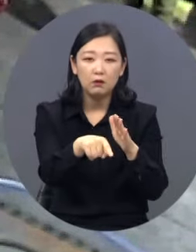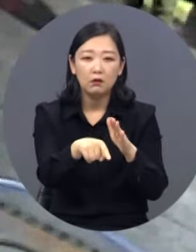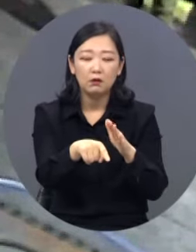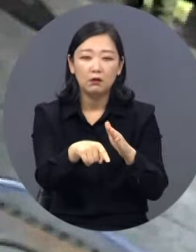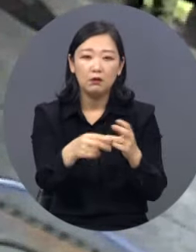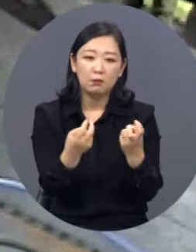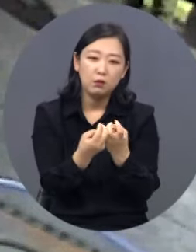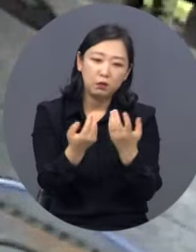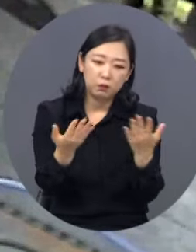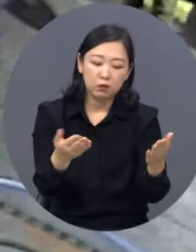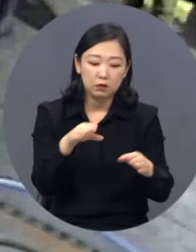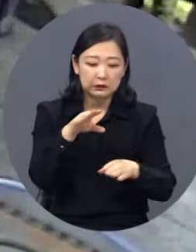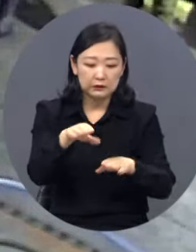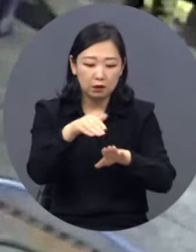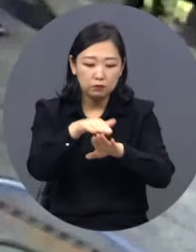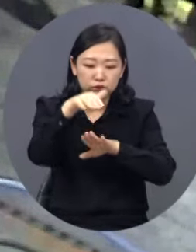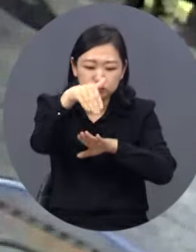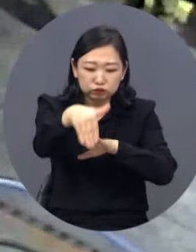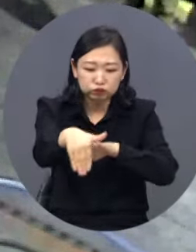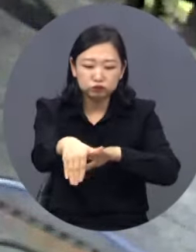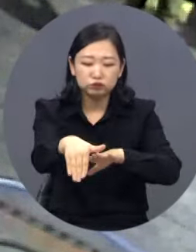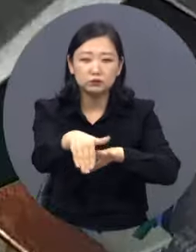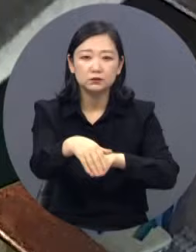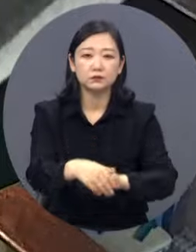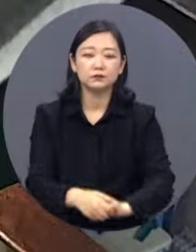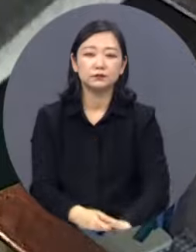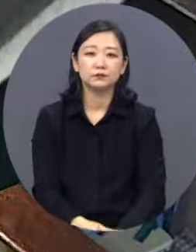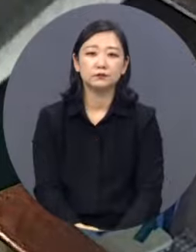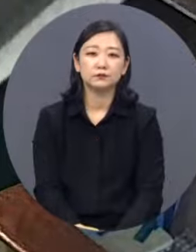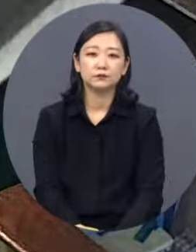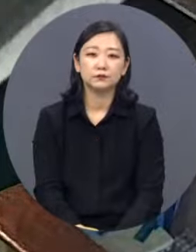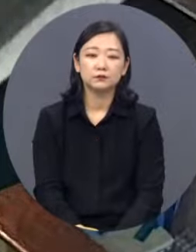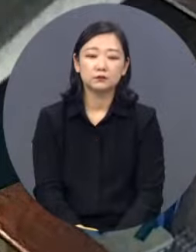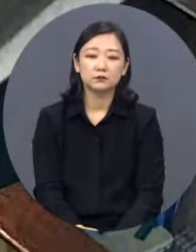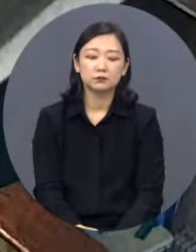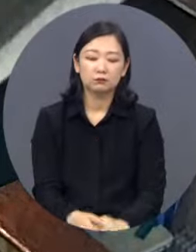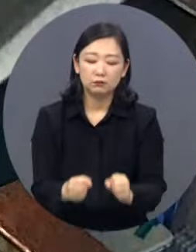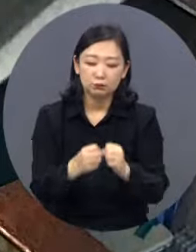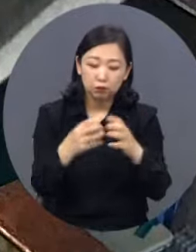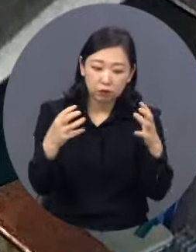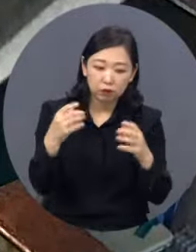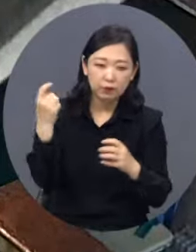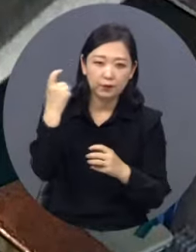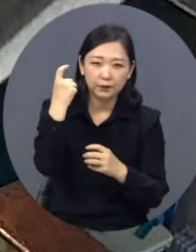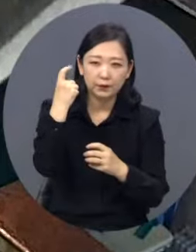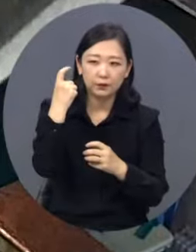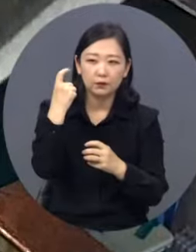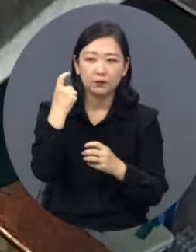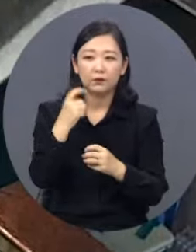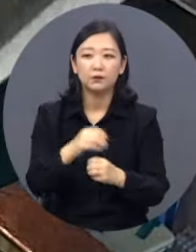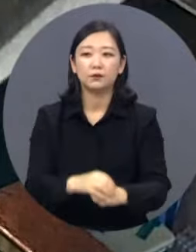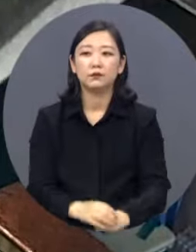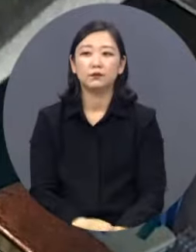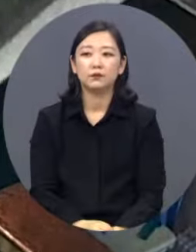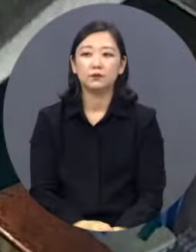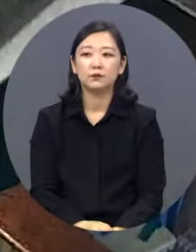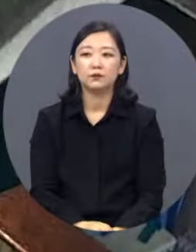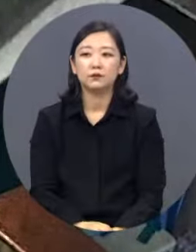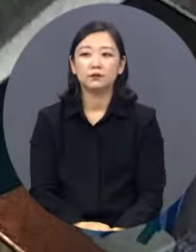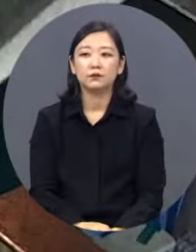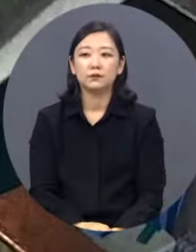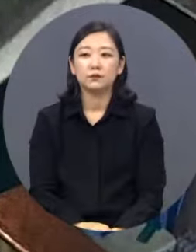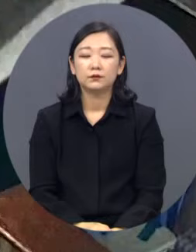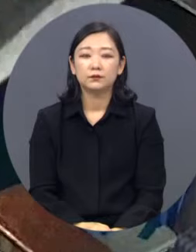새도 없이 차는 바다로 떠밀려갑니다. 폭설이 나면서 그거 철부덕